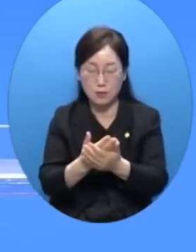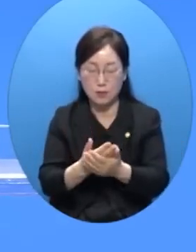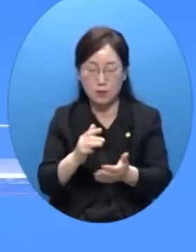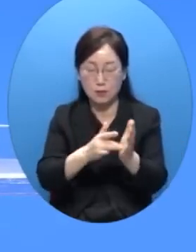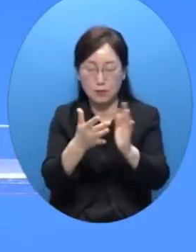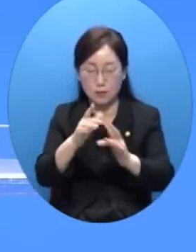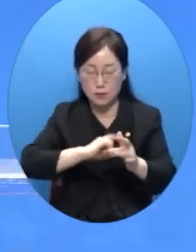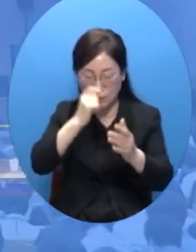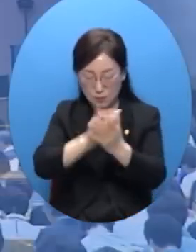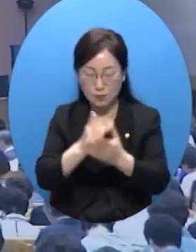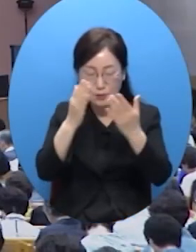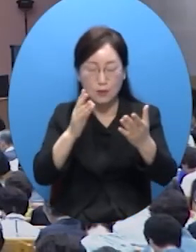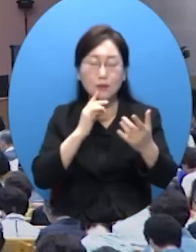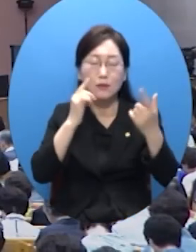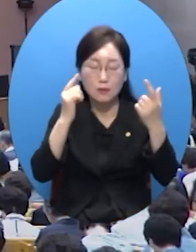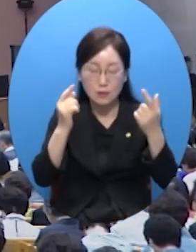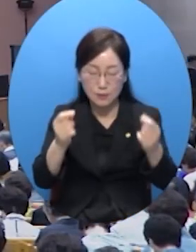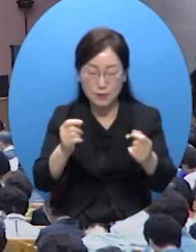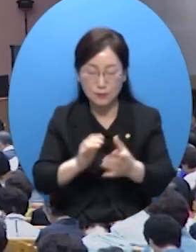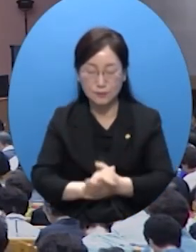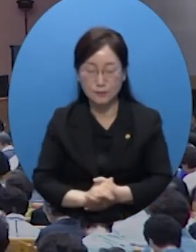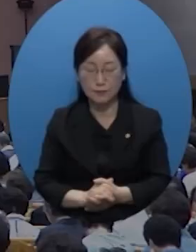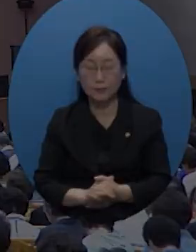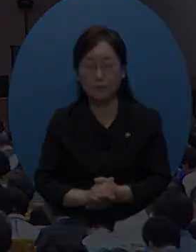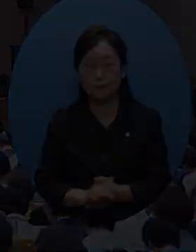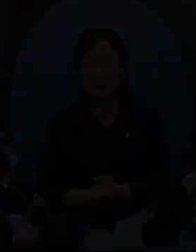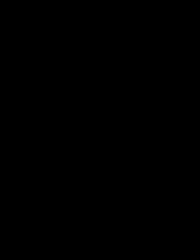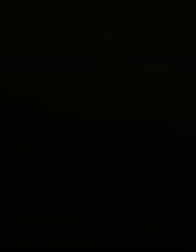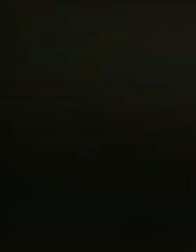예수님의 이름으로 기도 올리옵나이다. 아멘. 아멘.